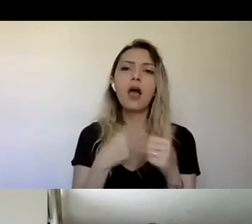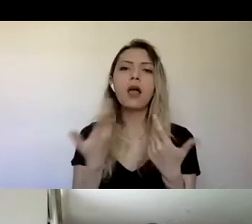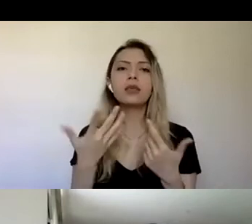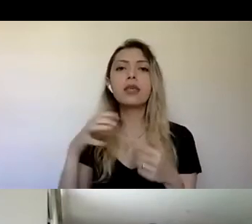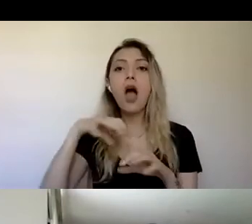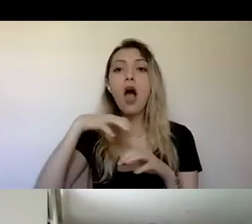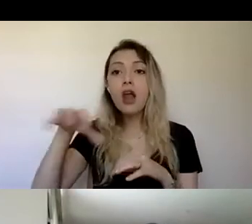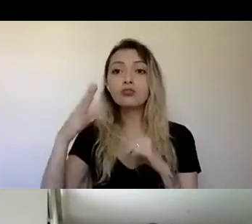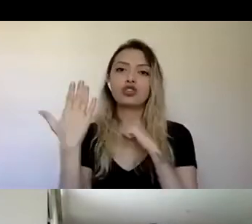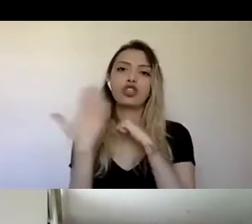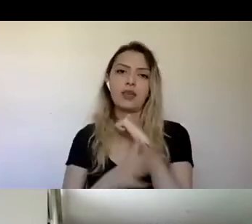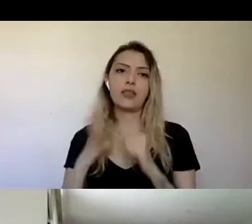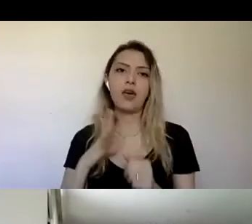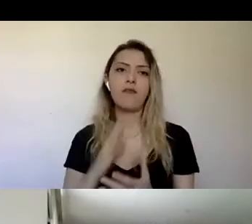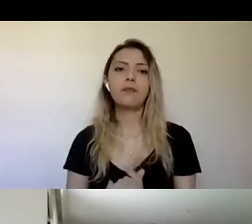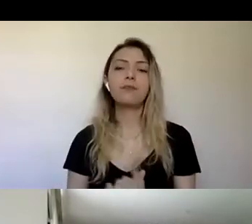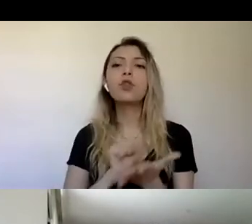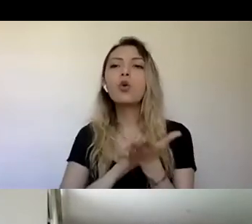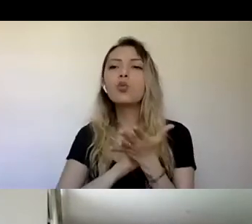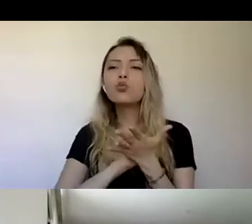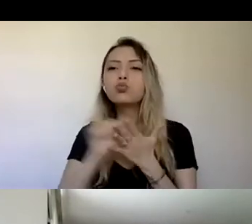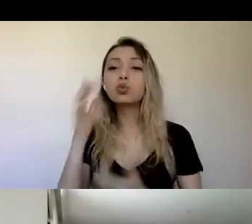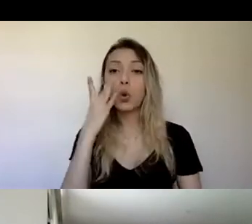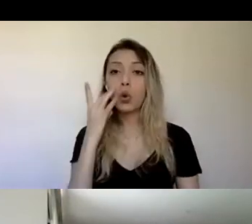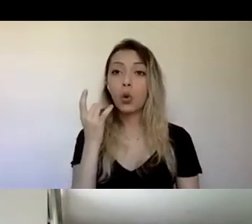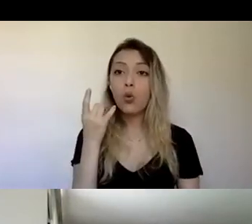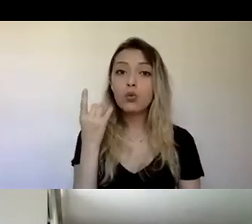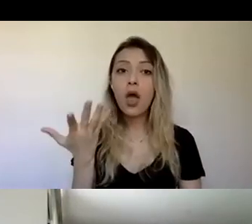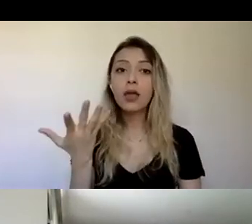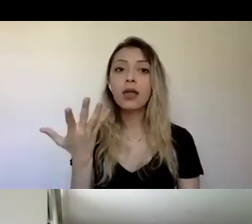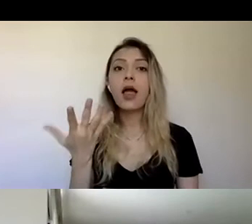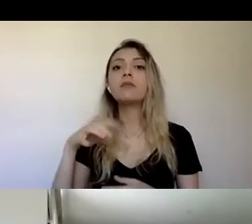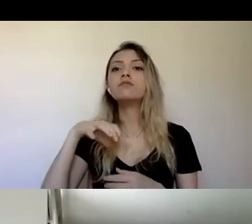zemini olabilecek özellik ve konumlara göre ayrıştırılması gerekiyor.